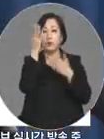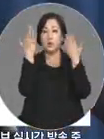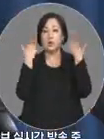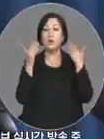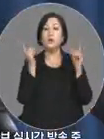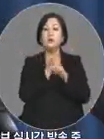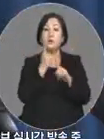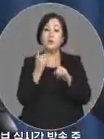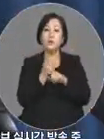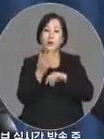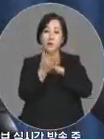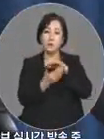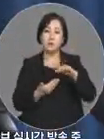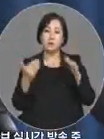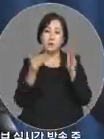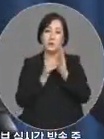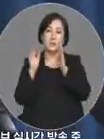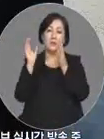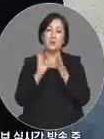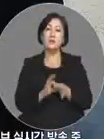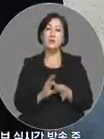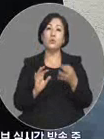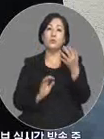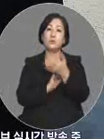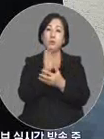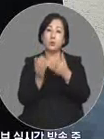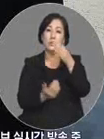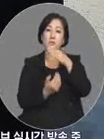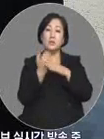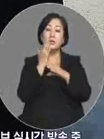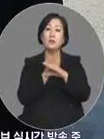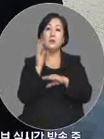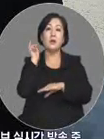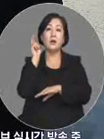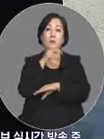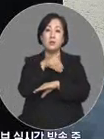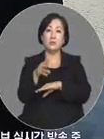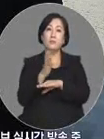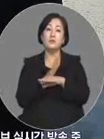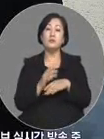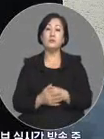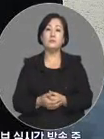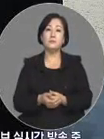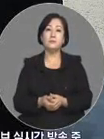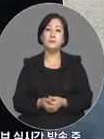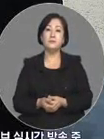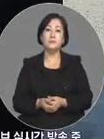발표 전까지 진통이 계속될 전망입니다. UBC 뉴스 김익현입니다.